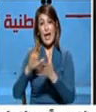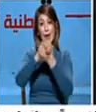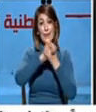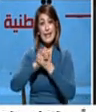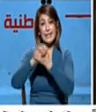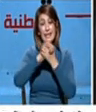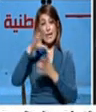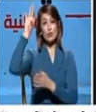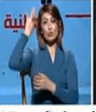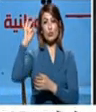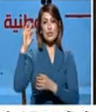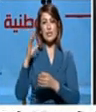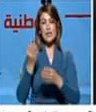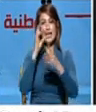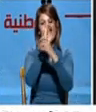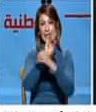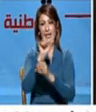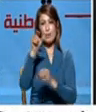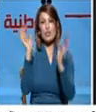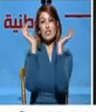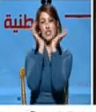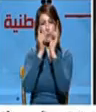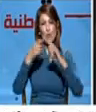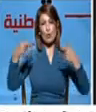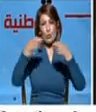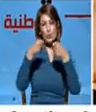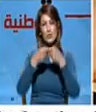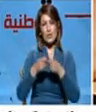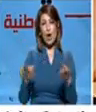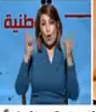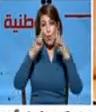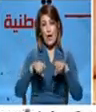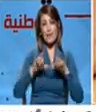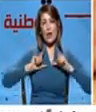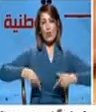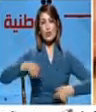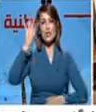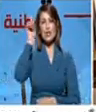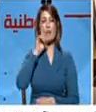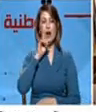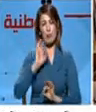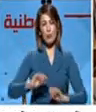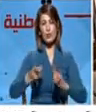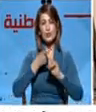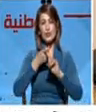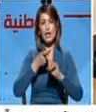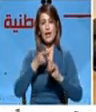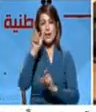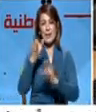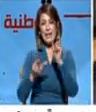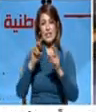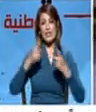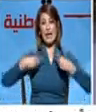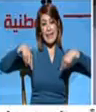الاجتماعي ثم اضافت لهم اه طبعا وزاره المراه بتحيين المعلومات